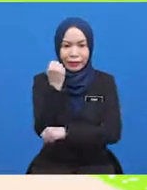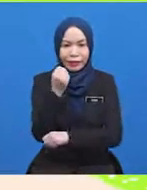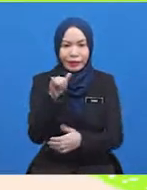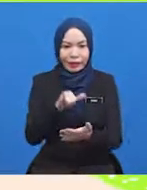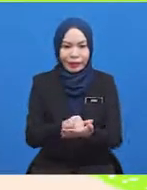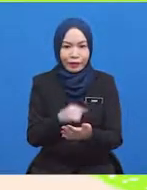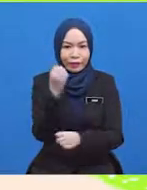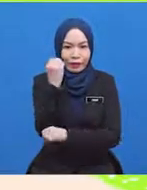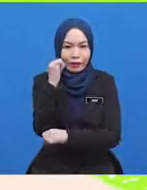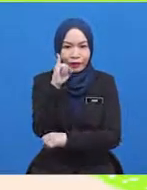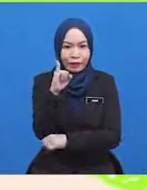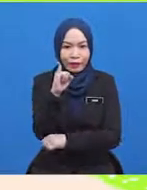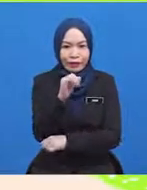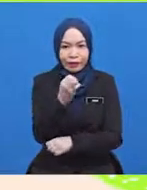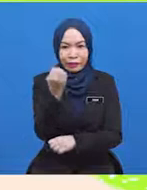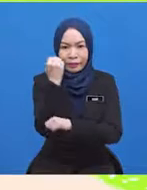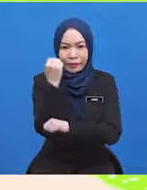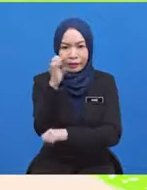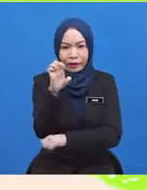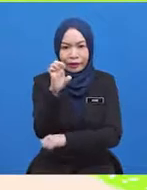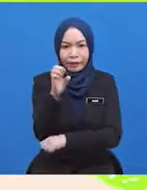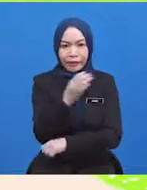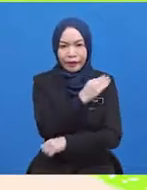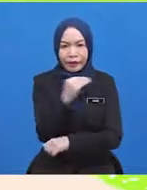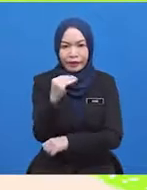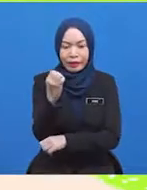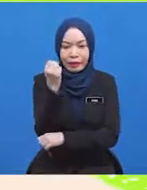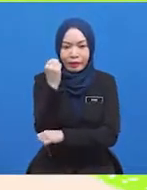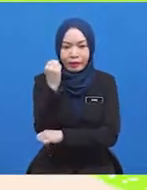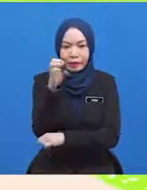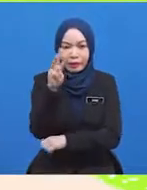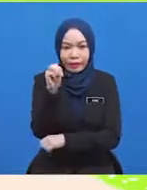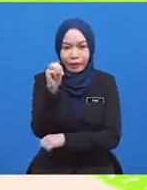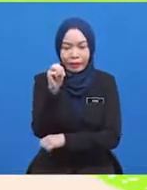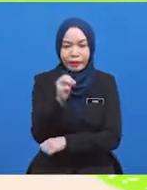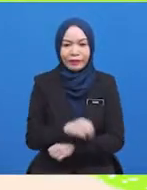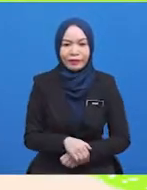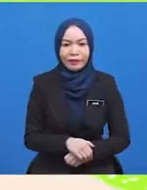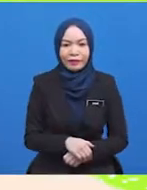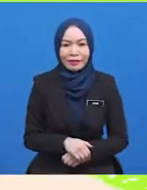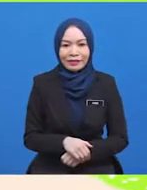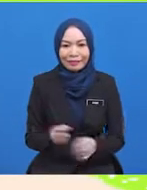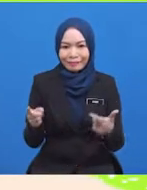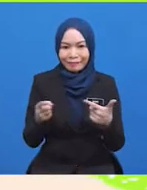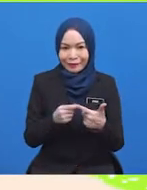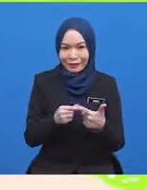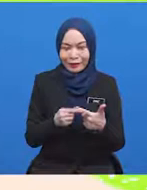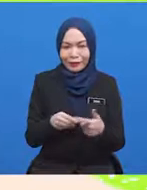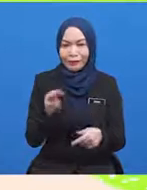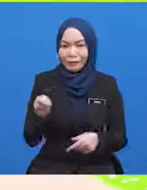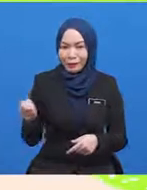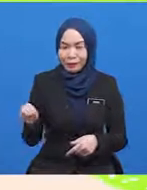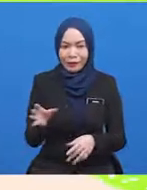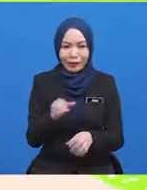iaitu batuan igneous, batuan enapan dan batuan metamorfosis. Kedua,